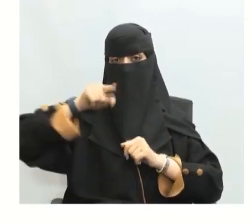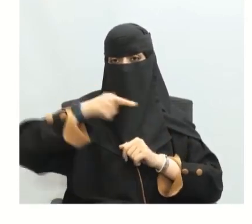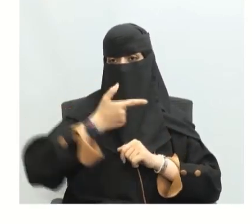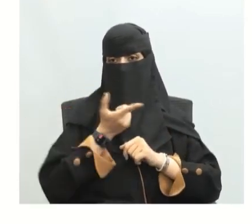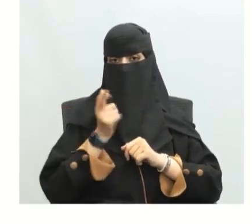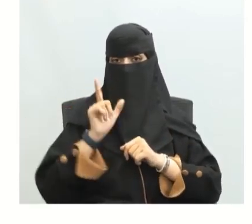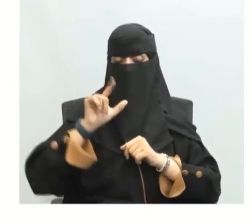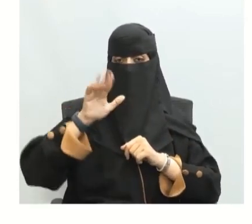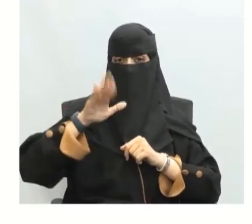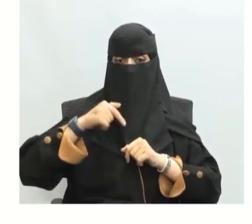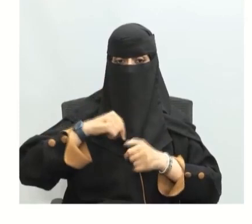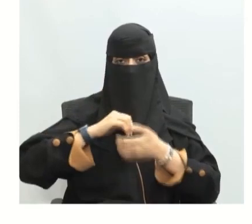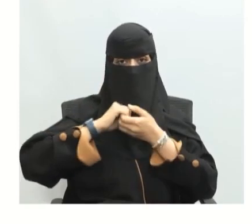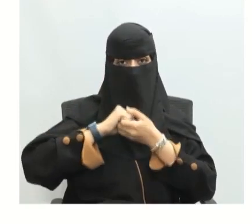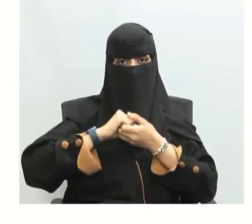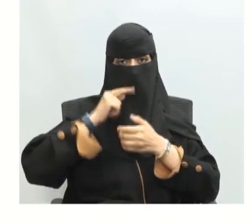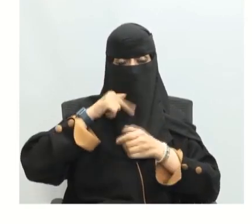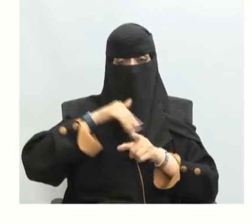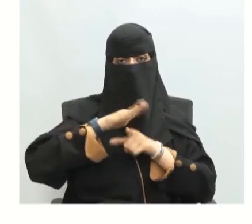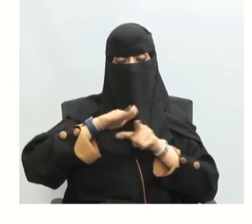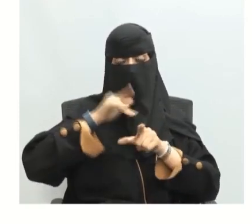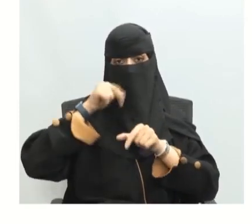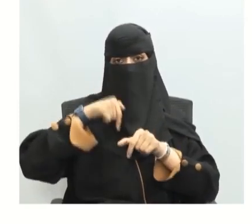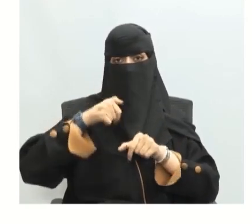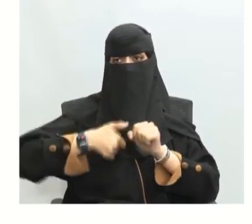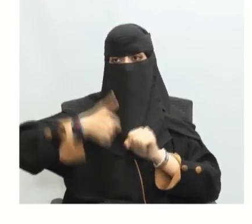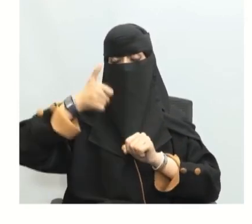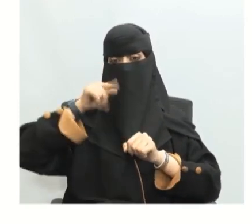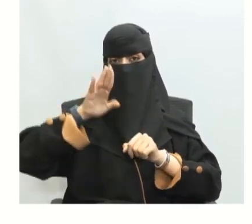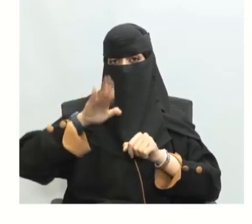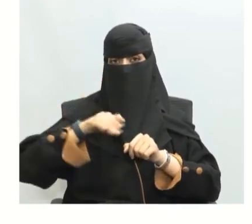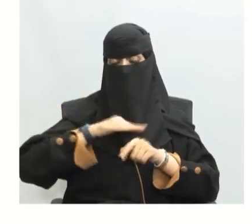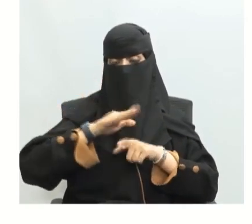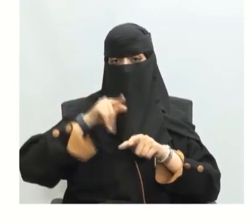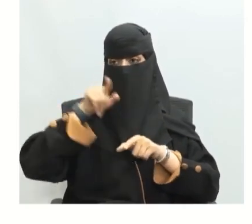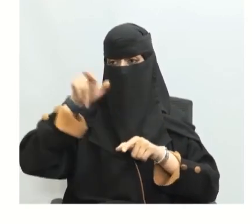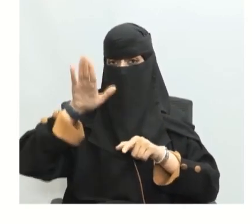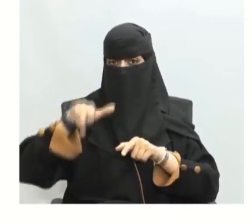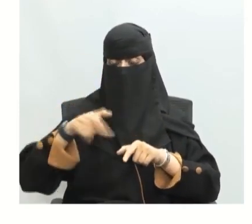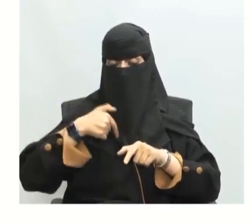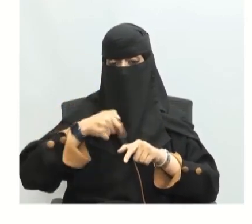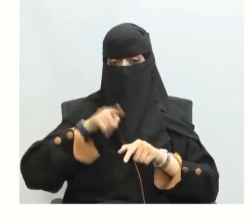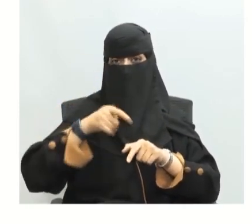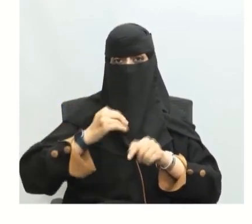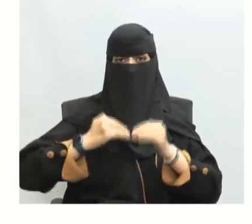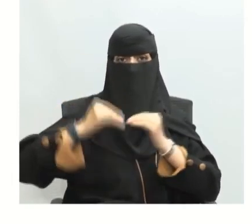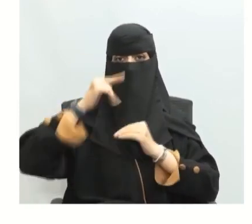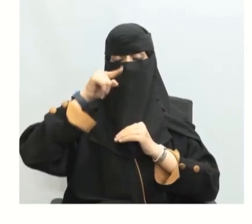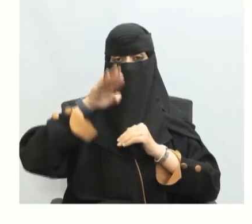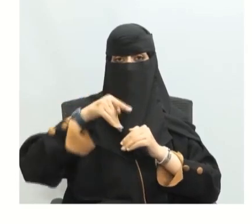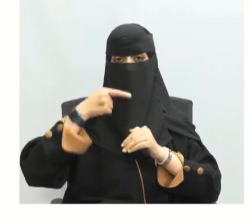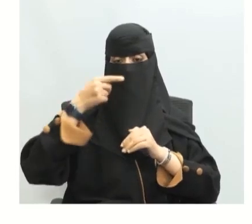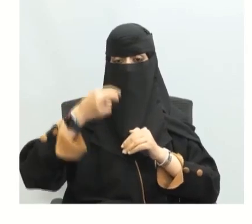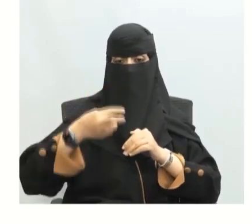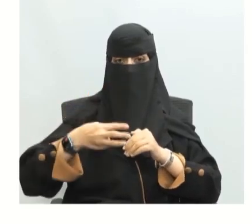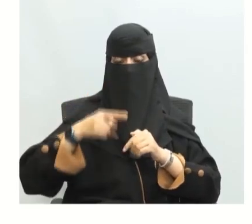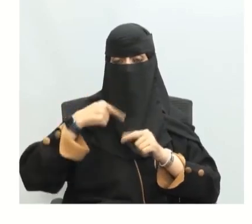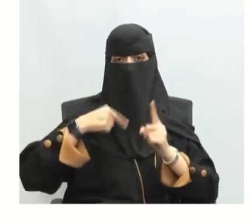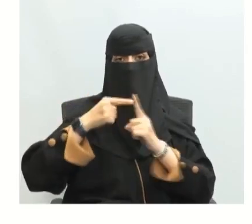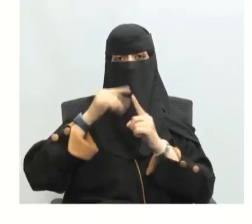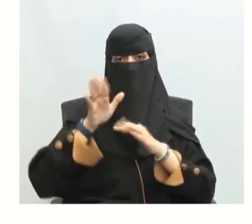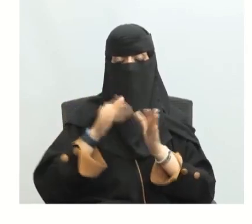لنا اللحمه الوطنيه سيحقق لنا هذه القيم التي ذكرناها وهذه